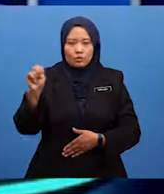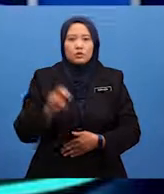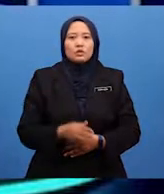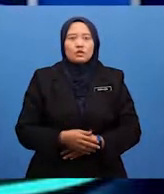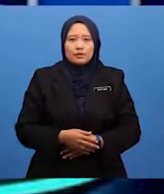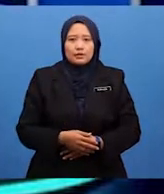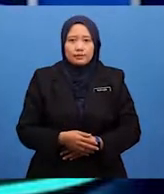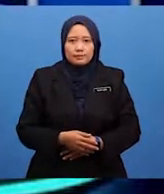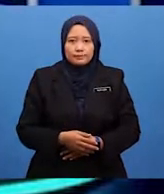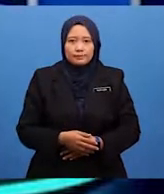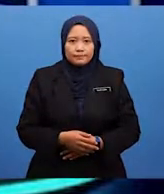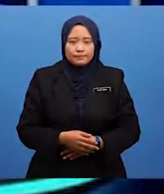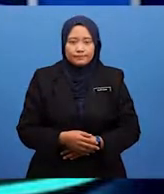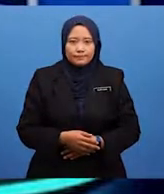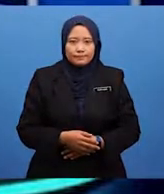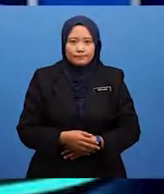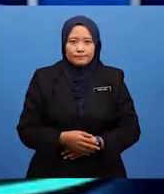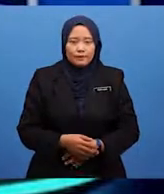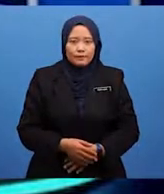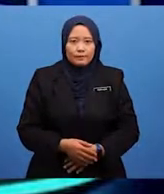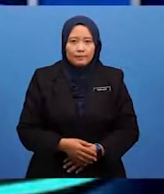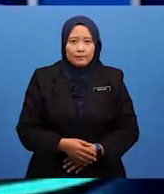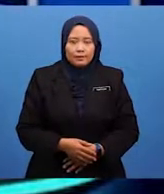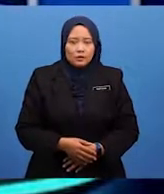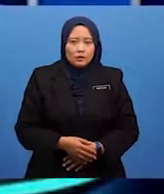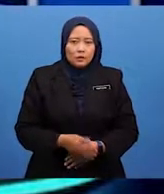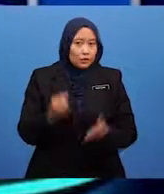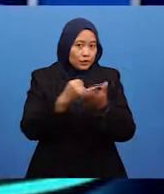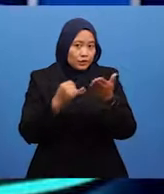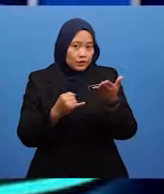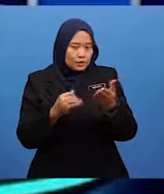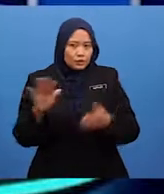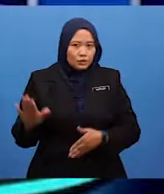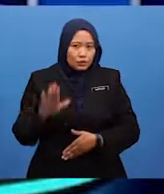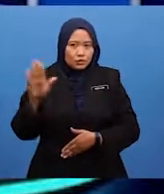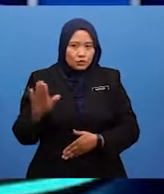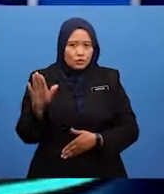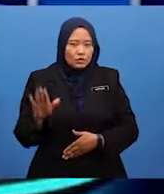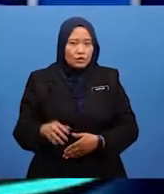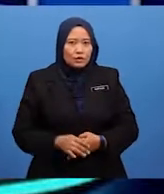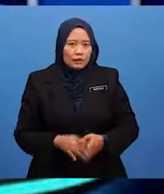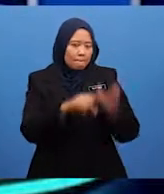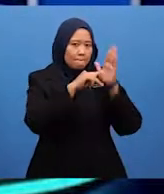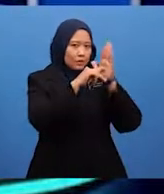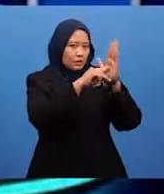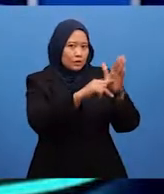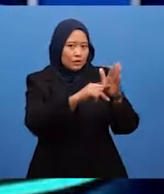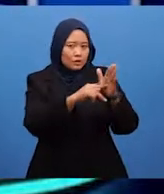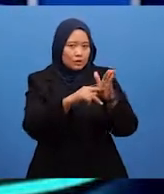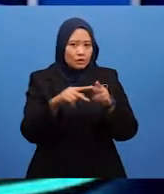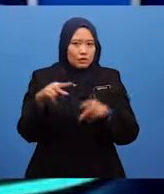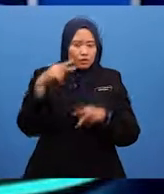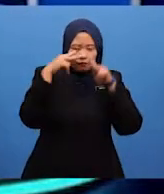mudanya menari lihat lukisan ujuran projection ini ialah kaedah paparan dijual berbentuk